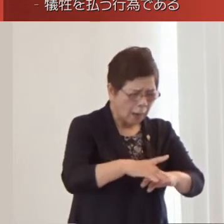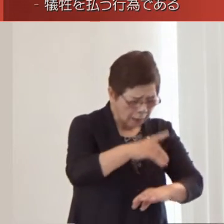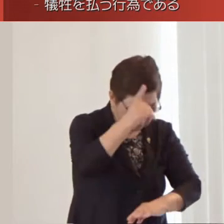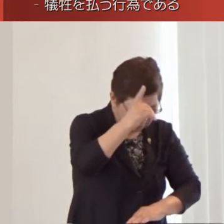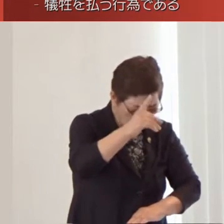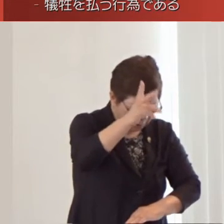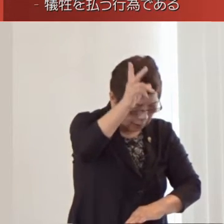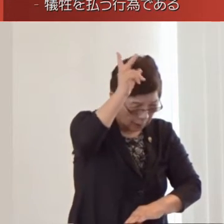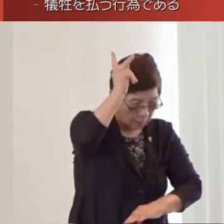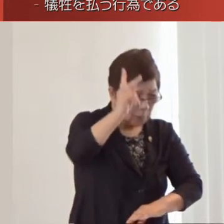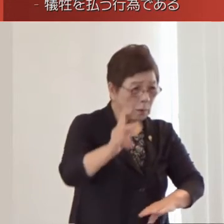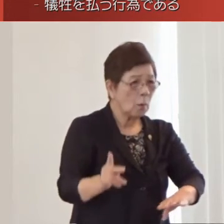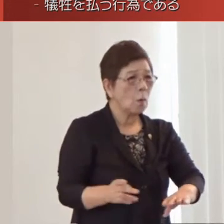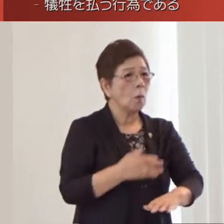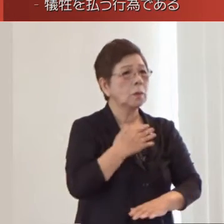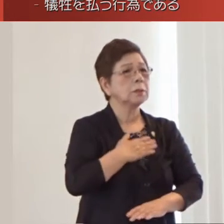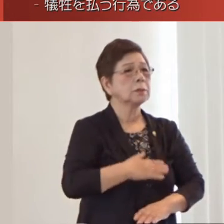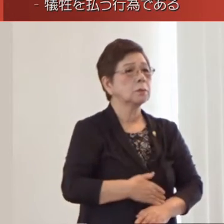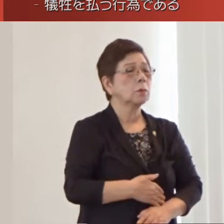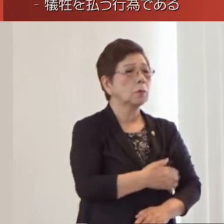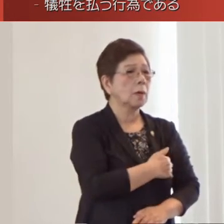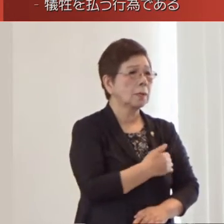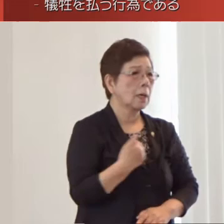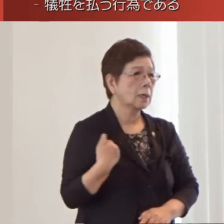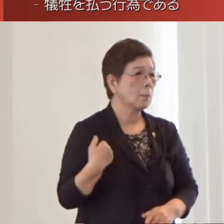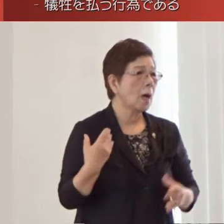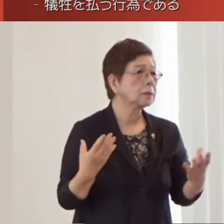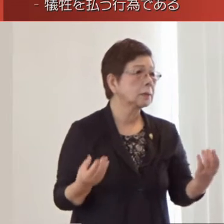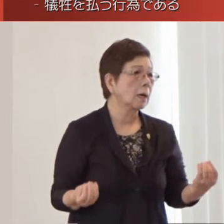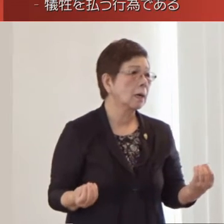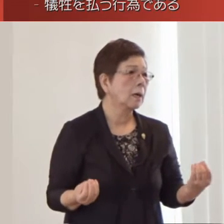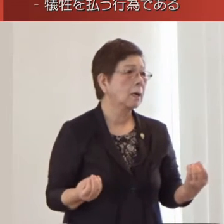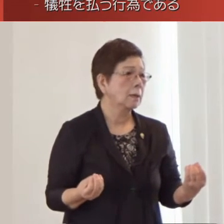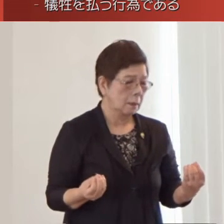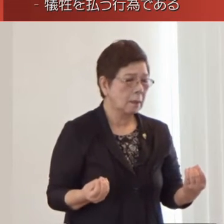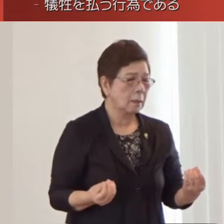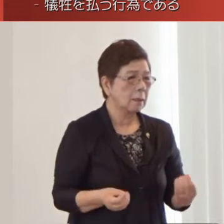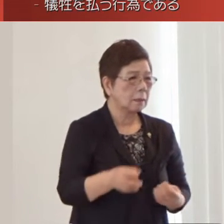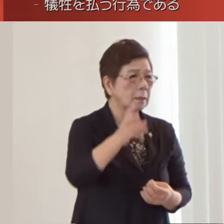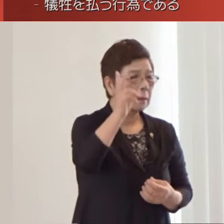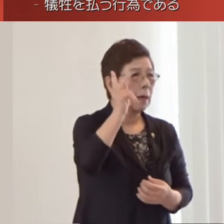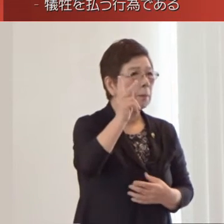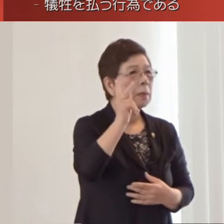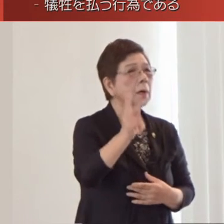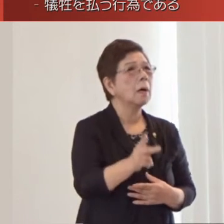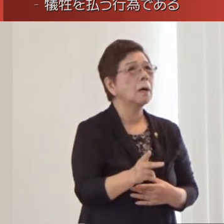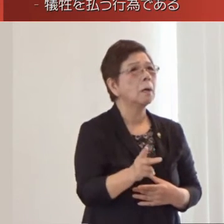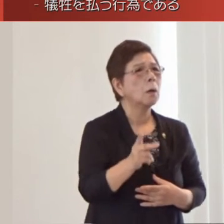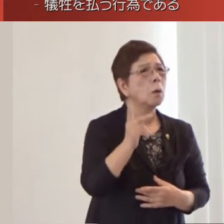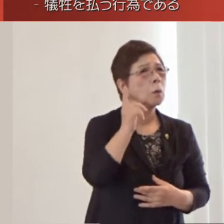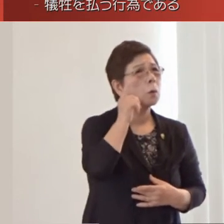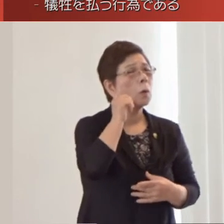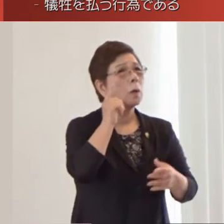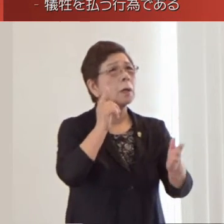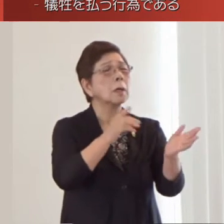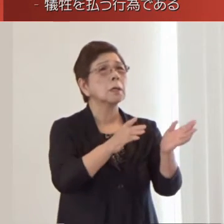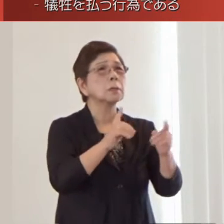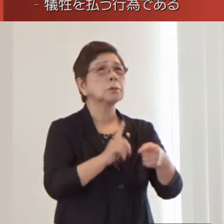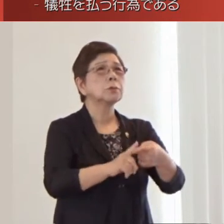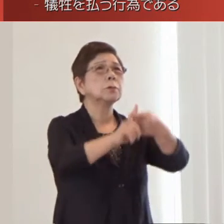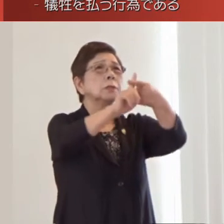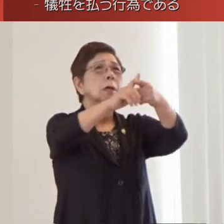神は私を愛しておられるんだ、どういう愛で愛しておられるかということが分かったんだと。そのことがなかったら分からなかったかもしれない。